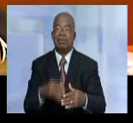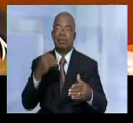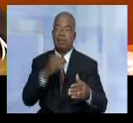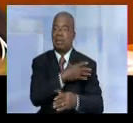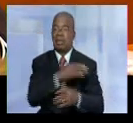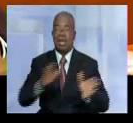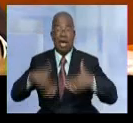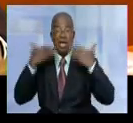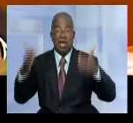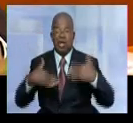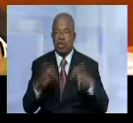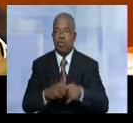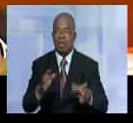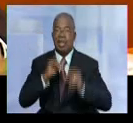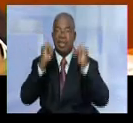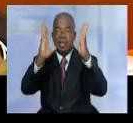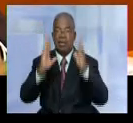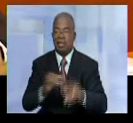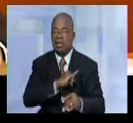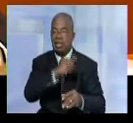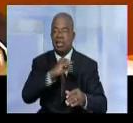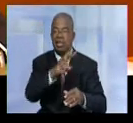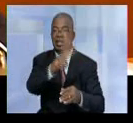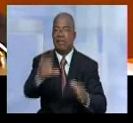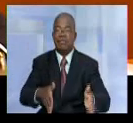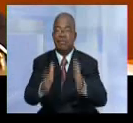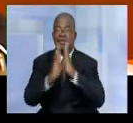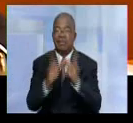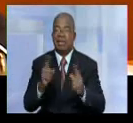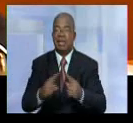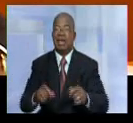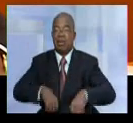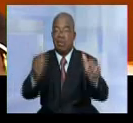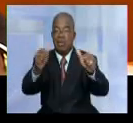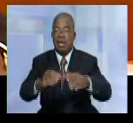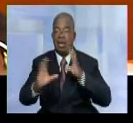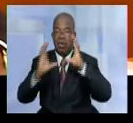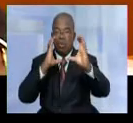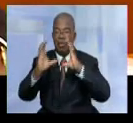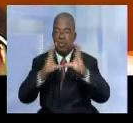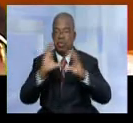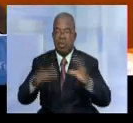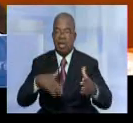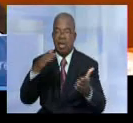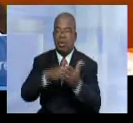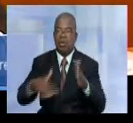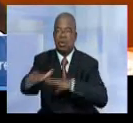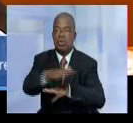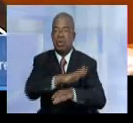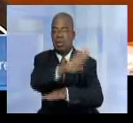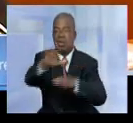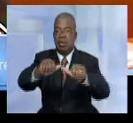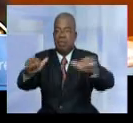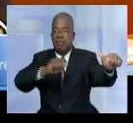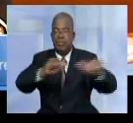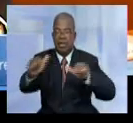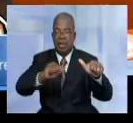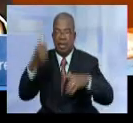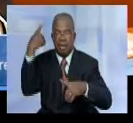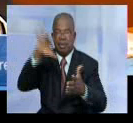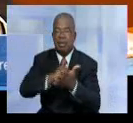vous invite tous à continuer et aussi à communiquer davantage sur vos actions. À ce